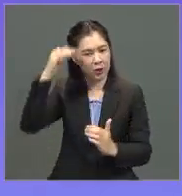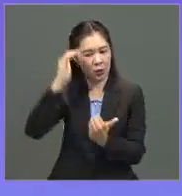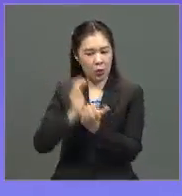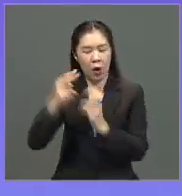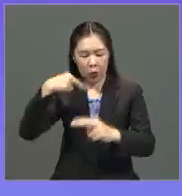ปลอดภัย